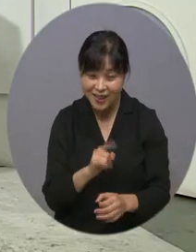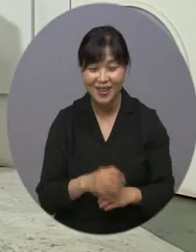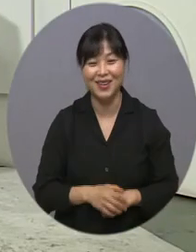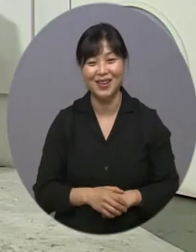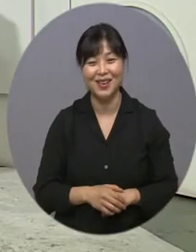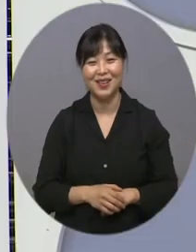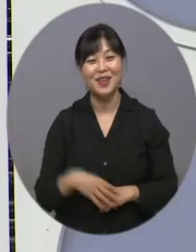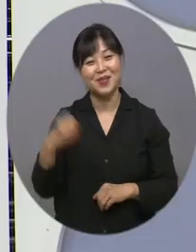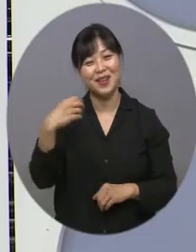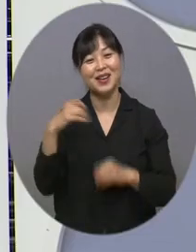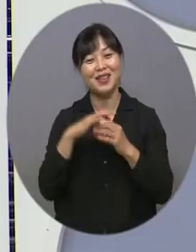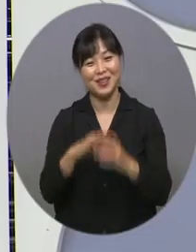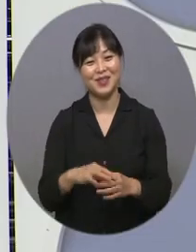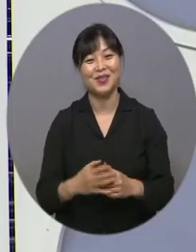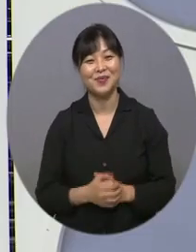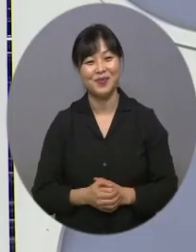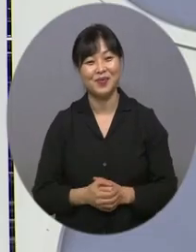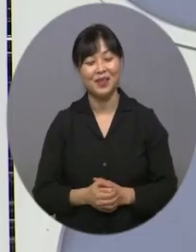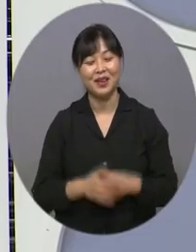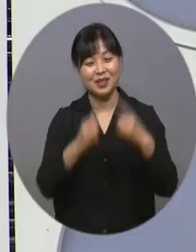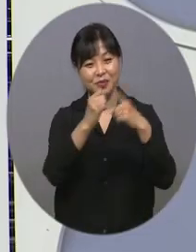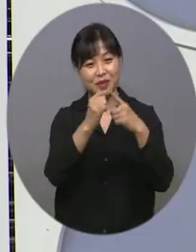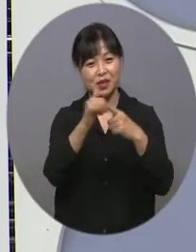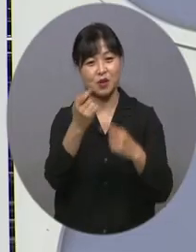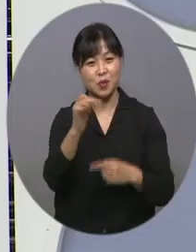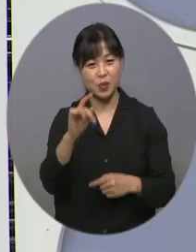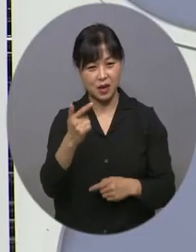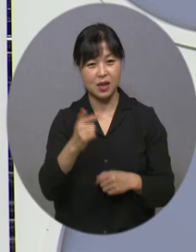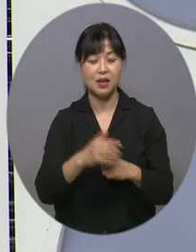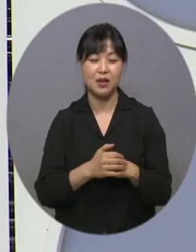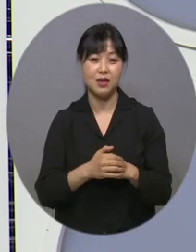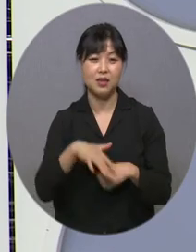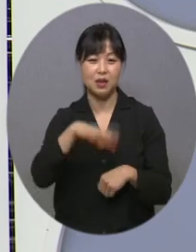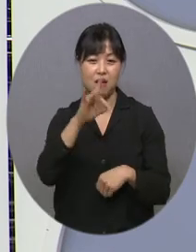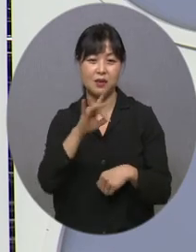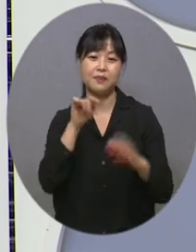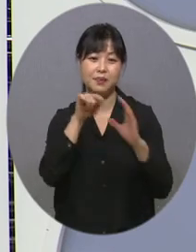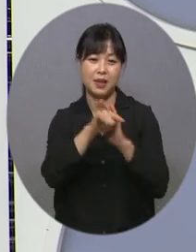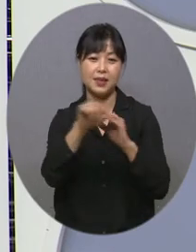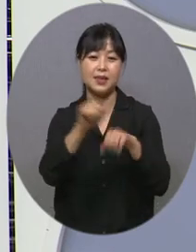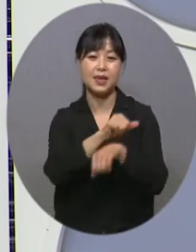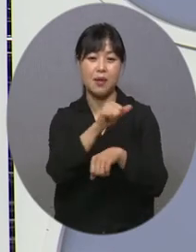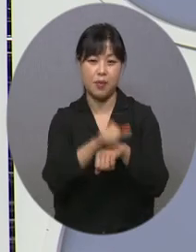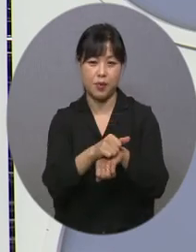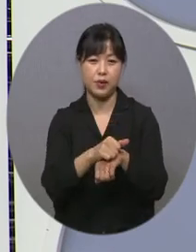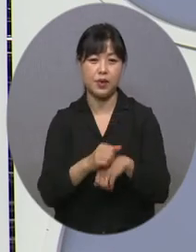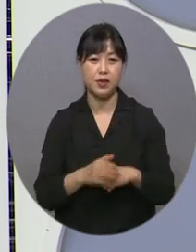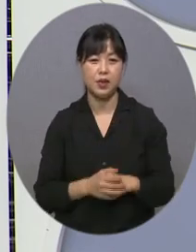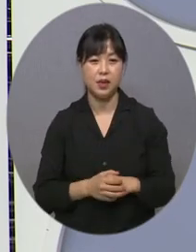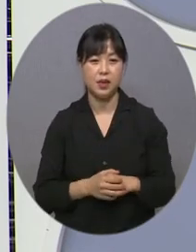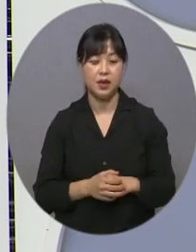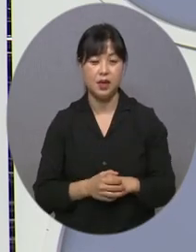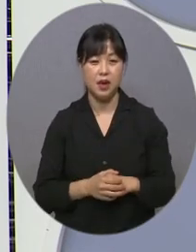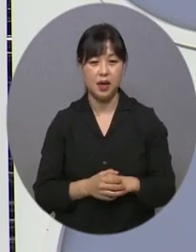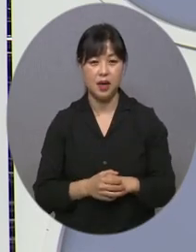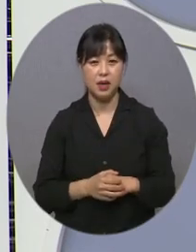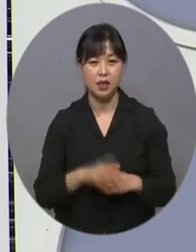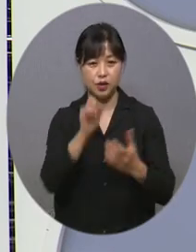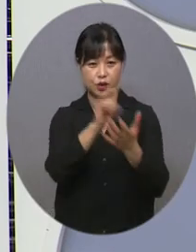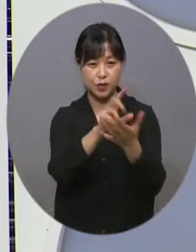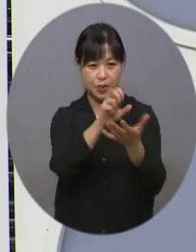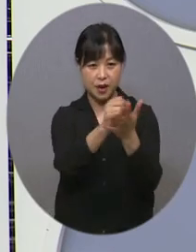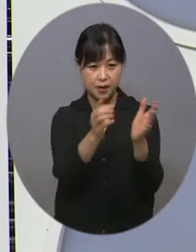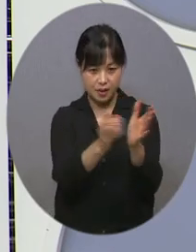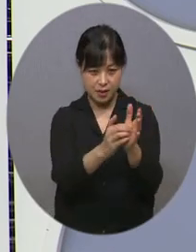말씀해 보세요. 네, 그 뒤로 그 첫 공관은 제가 싱가포르를 공관을 나갔었습니다. 예. 네, 유치원에 유치 끝나고 뭐